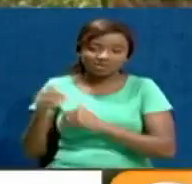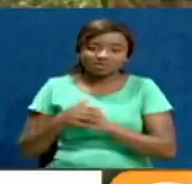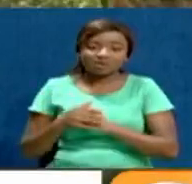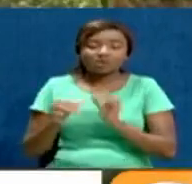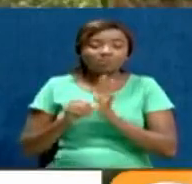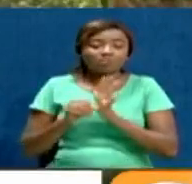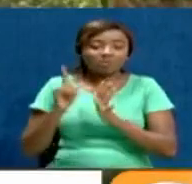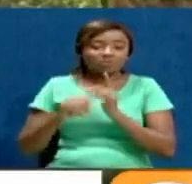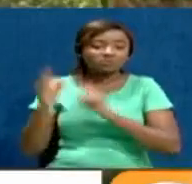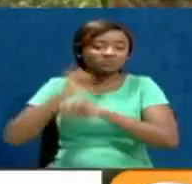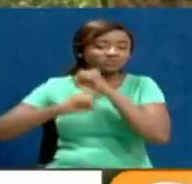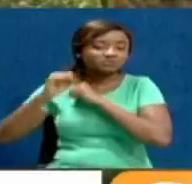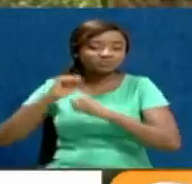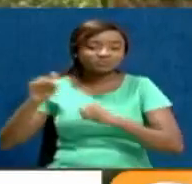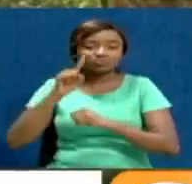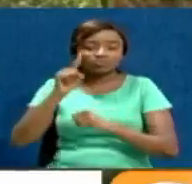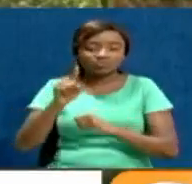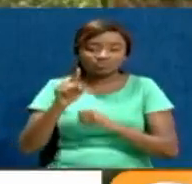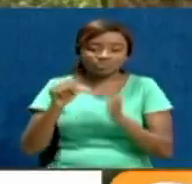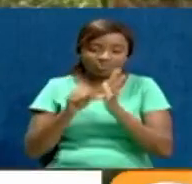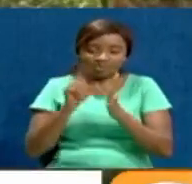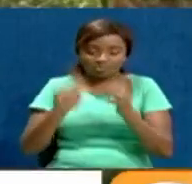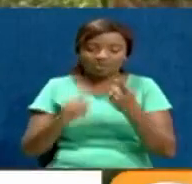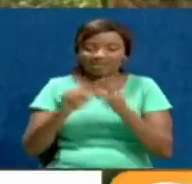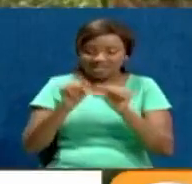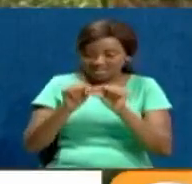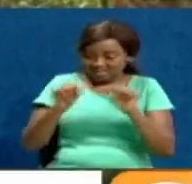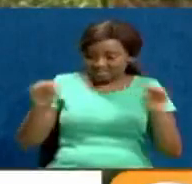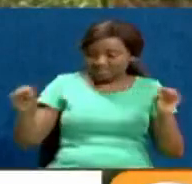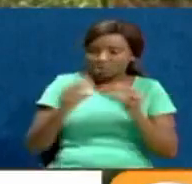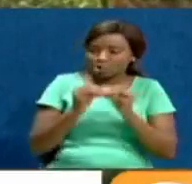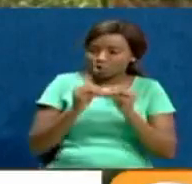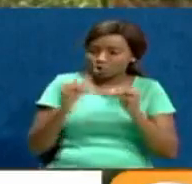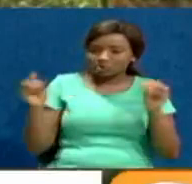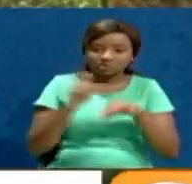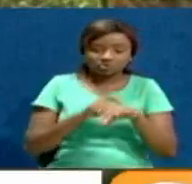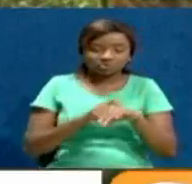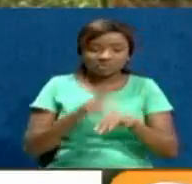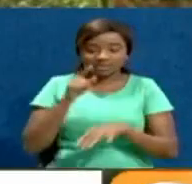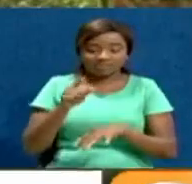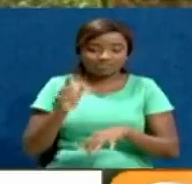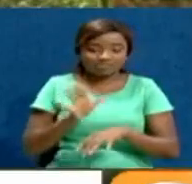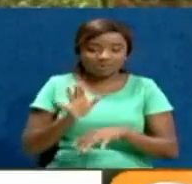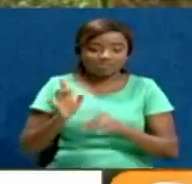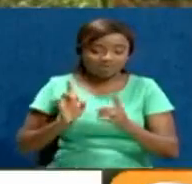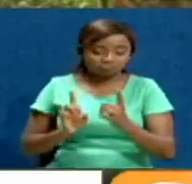Shida ni kwamba ilikuwa imefungwa kamba mrefu, na vile huyo mama alikuwa anapita